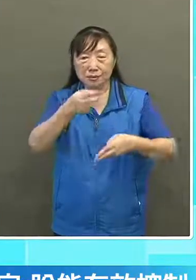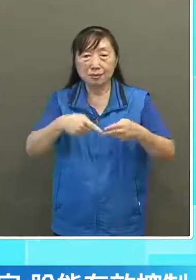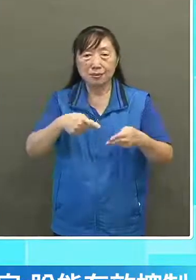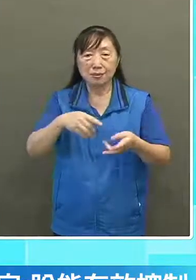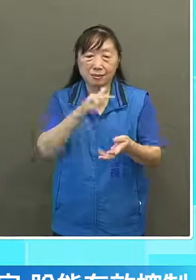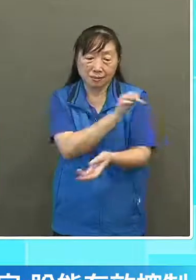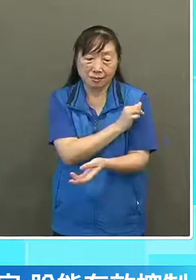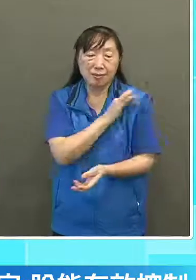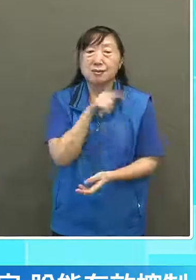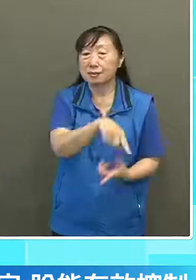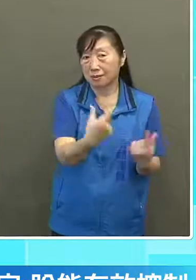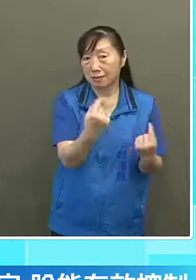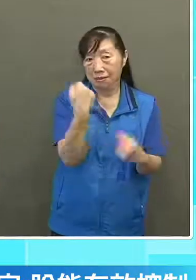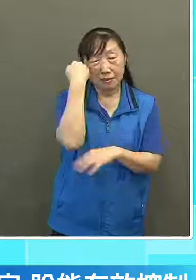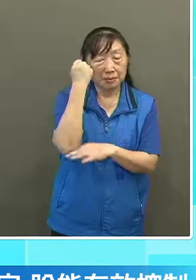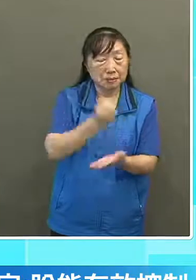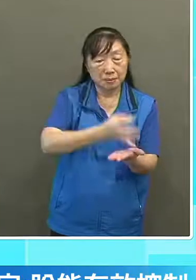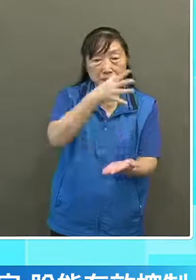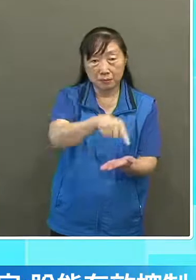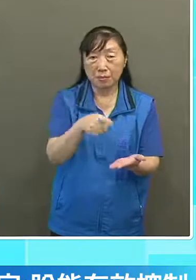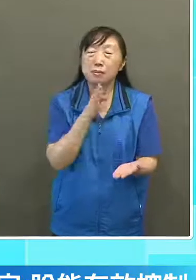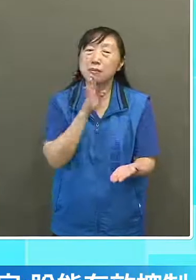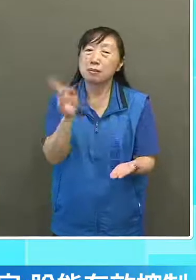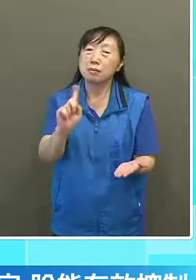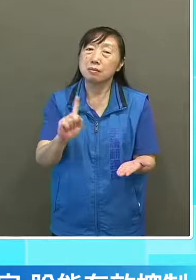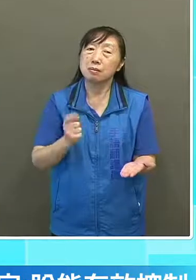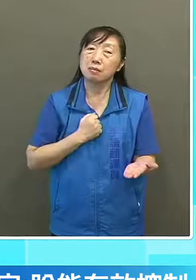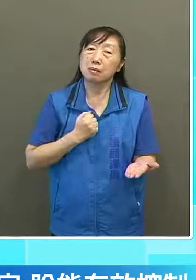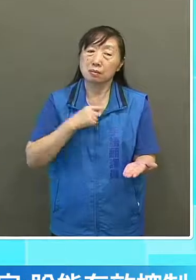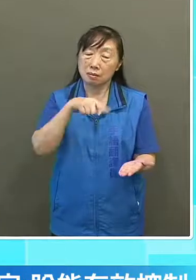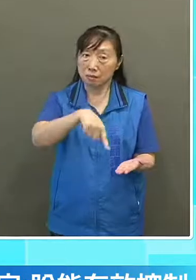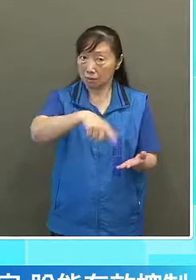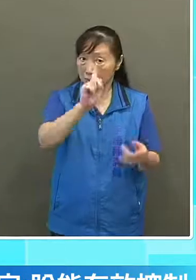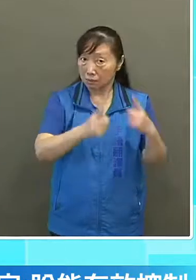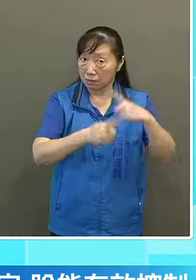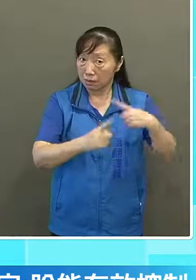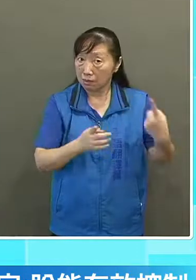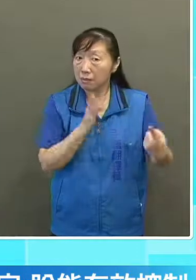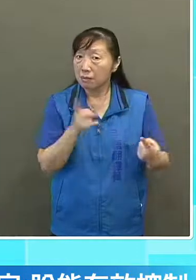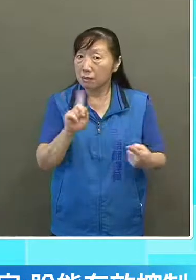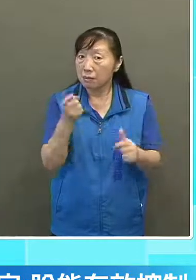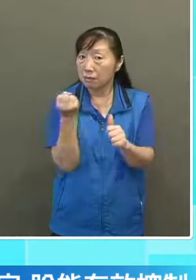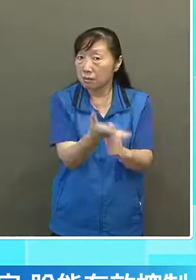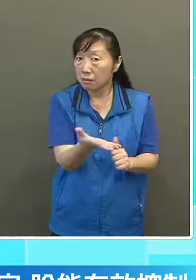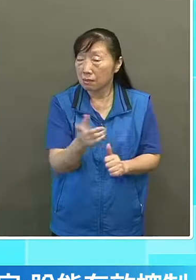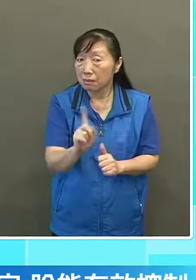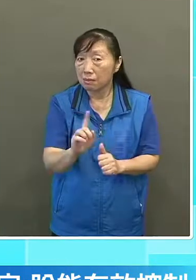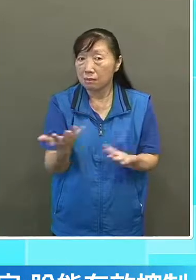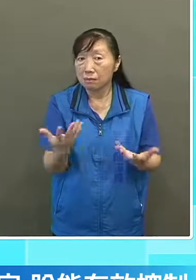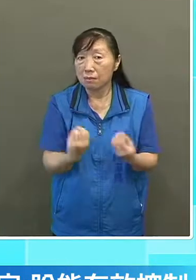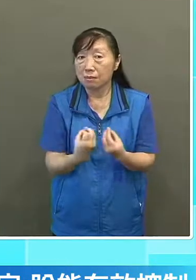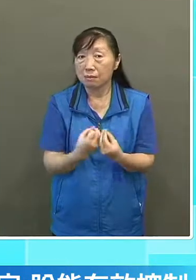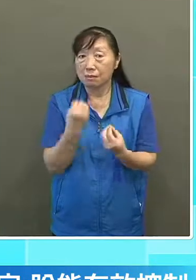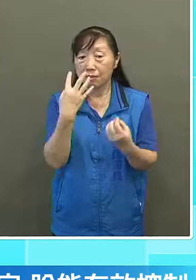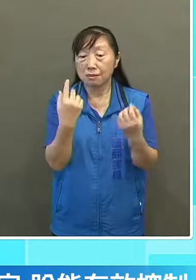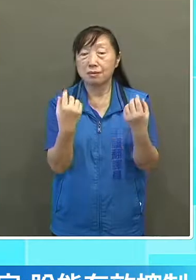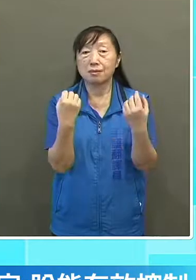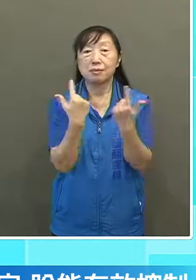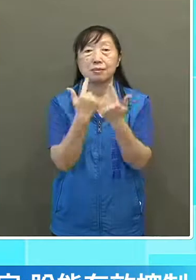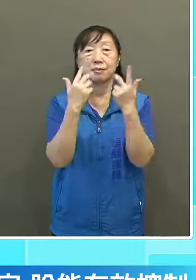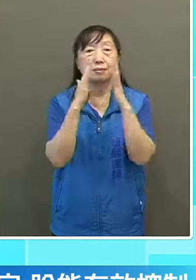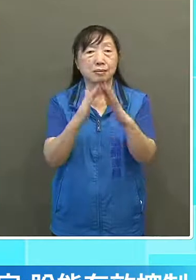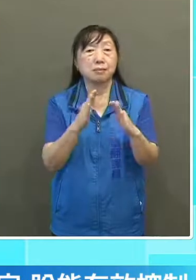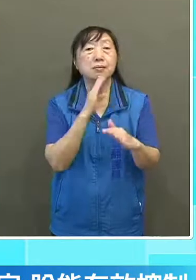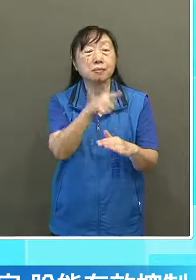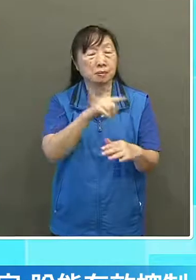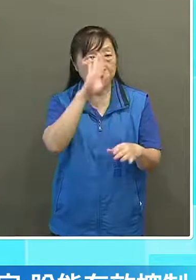名护理师是怎么样才被筛出是阳性的，是怎么样才被传染的呢？那请问目前新北市的防疫旅馆的量